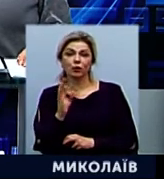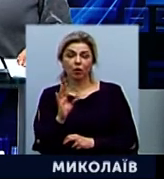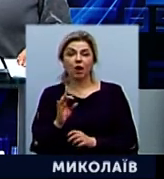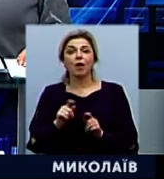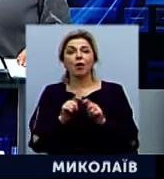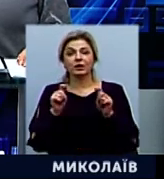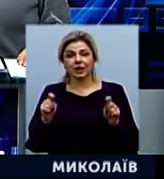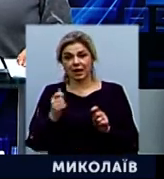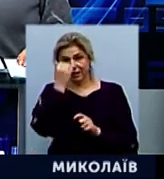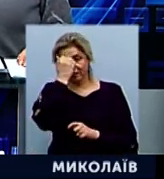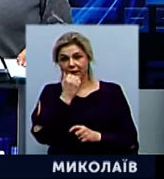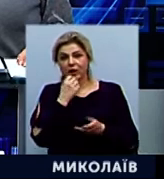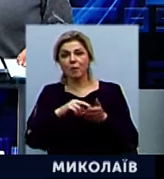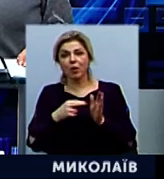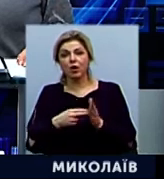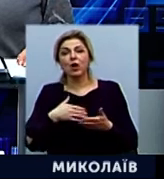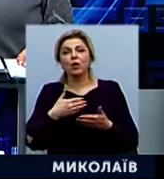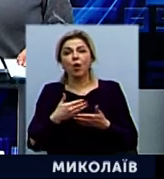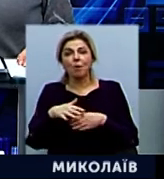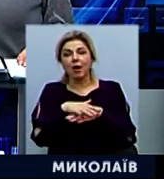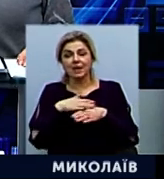завдяки проєкту «Громадський бюджет міста